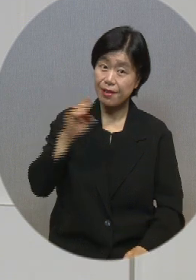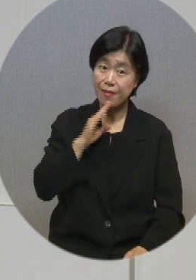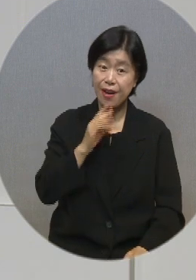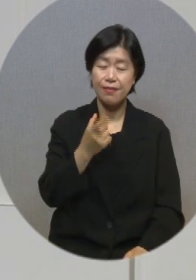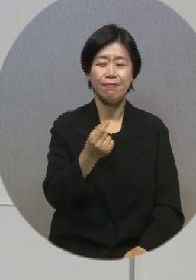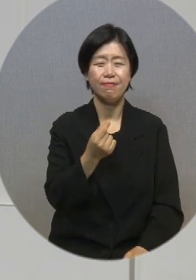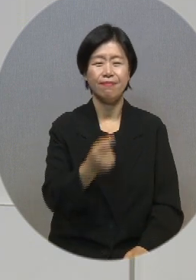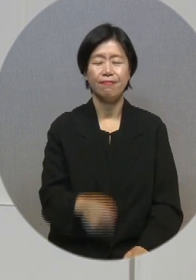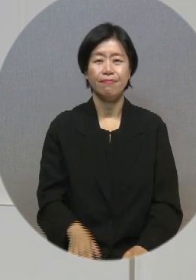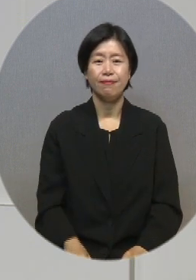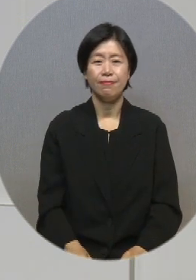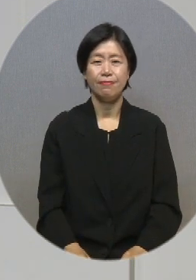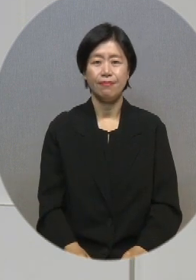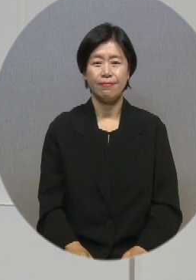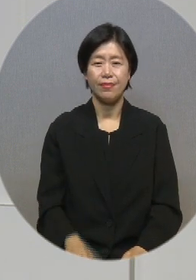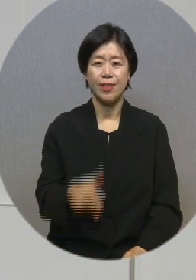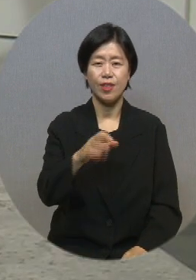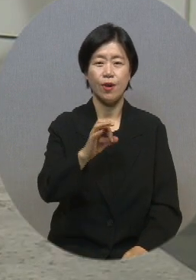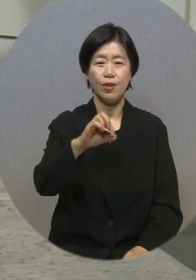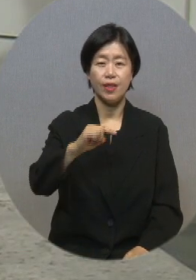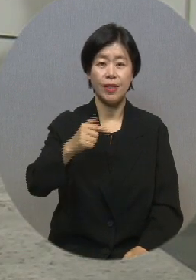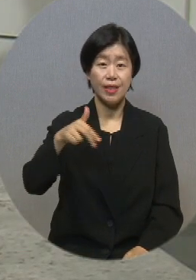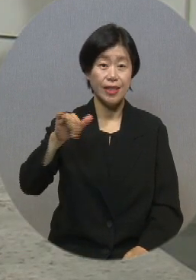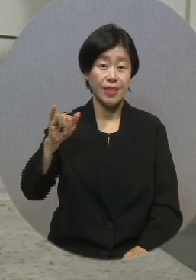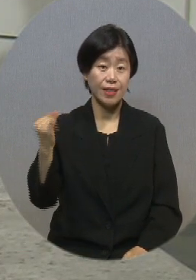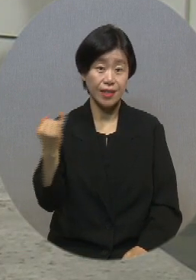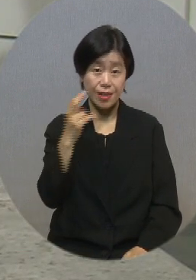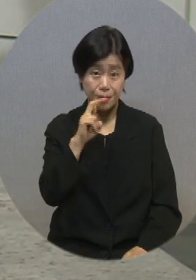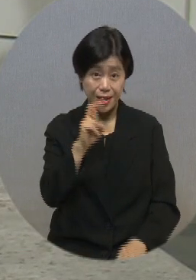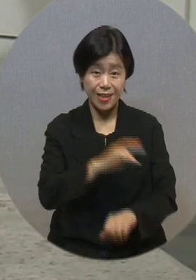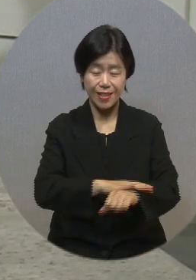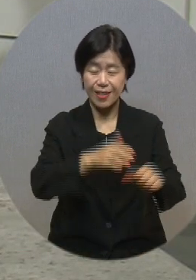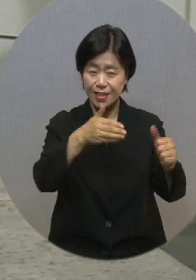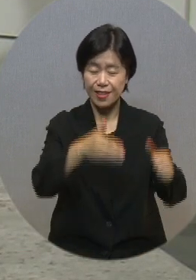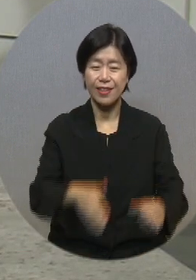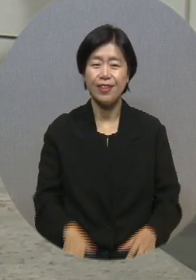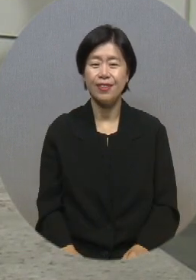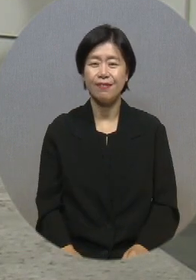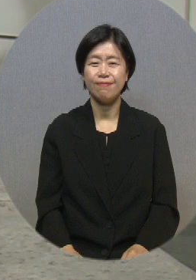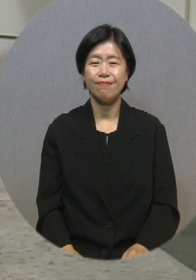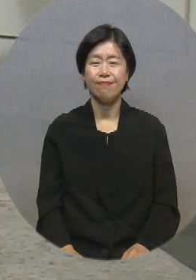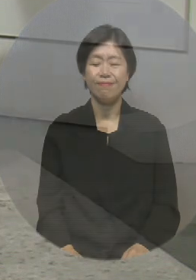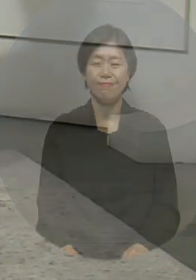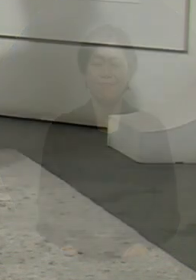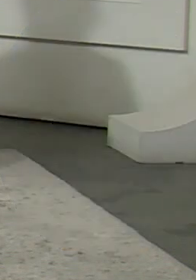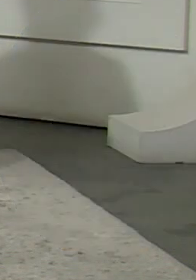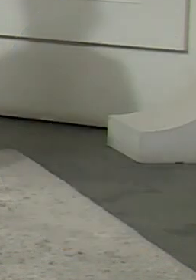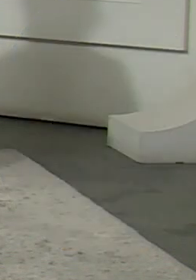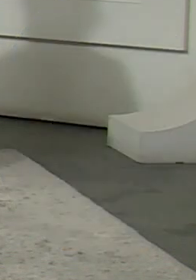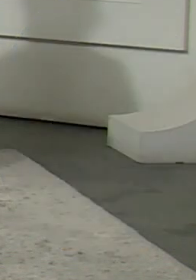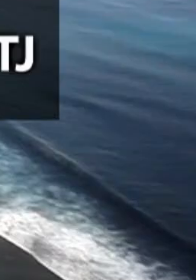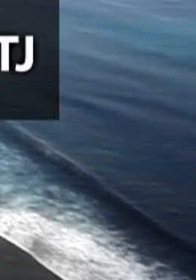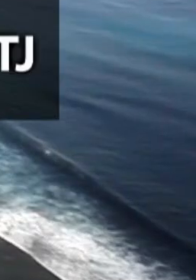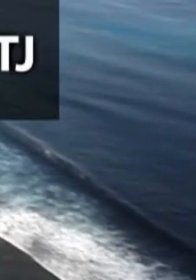우리 정은지의 하늘바라기 잘 불러주시기 바랍니다. 예 네. 열심히 응원하겠습니다.